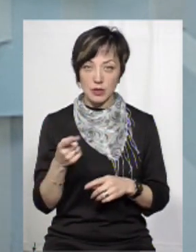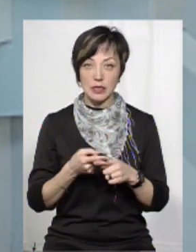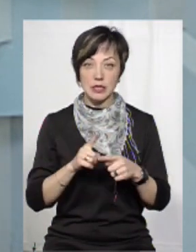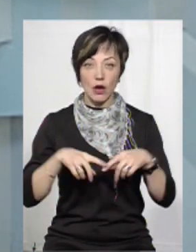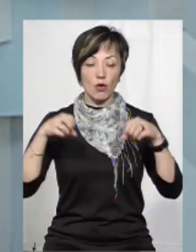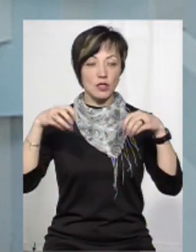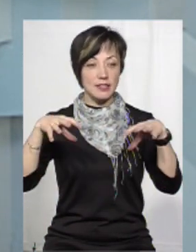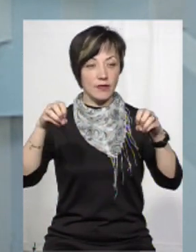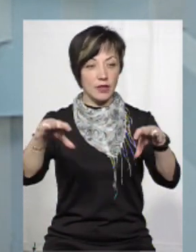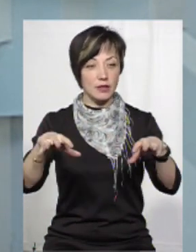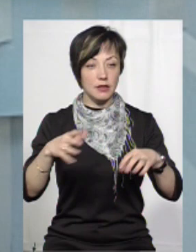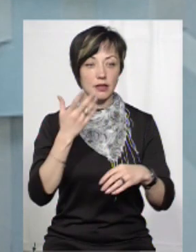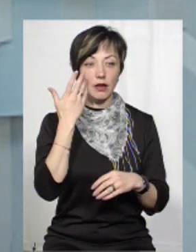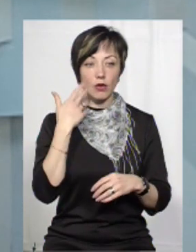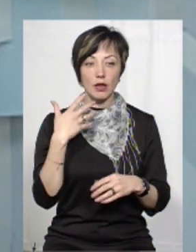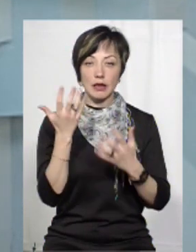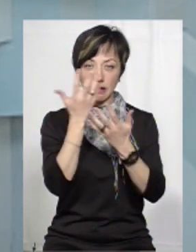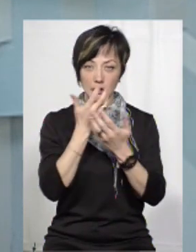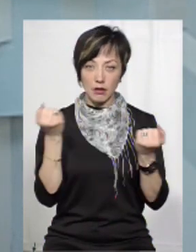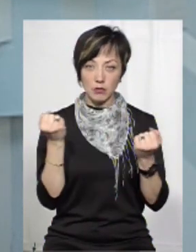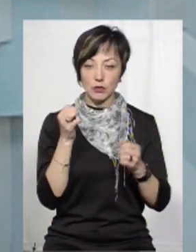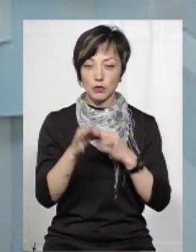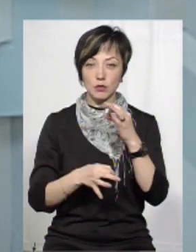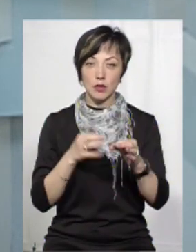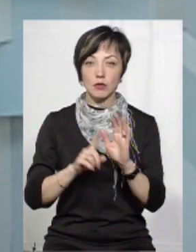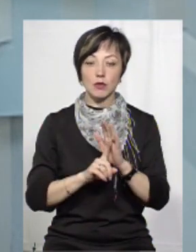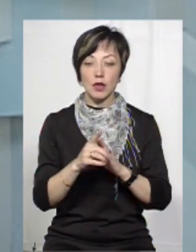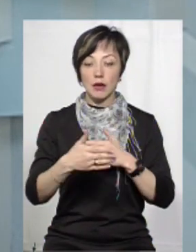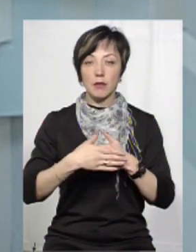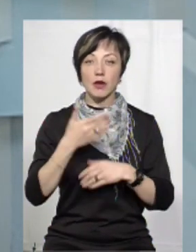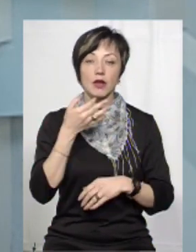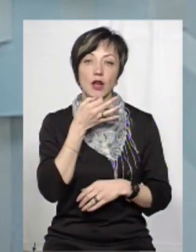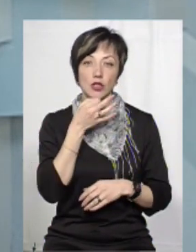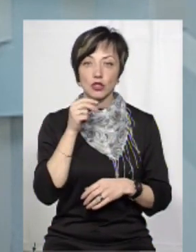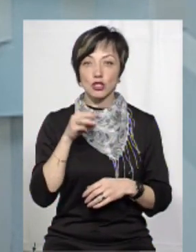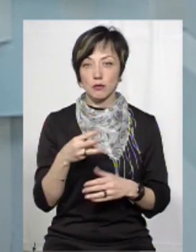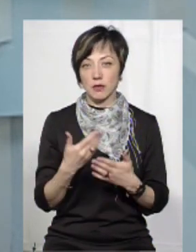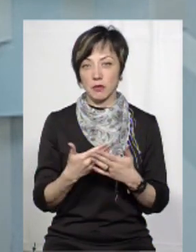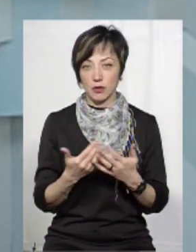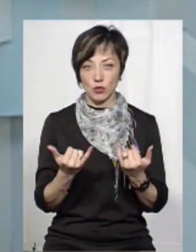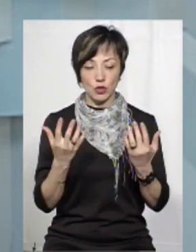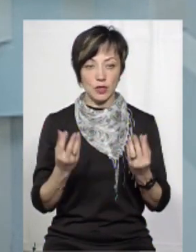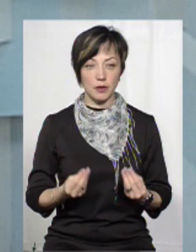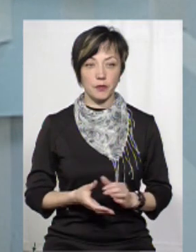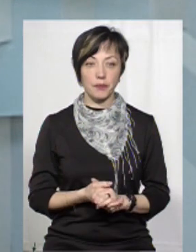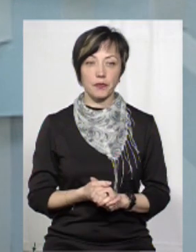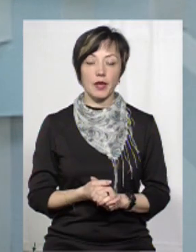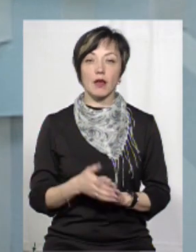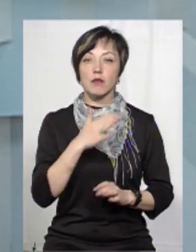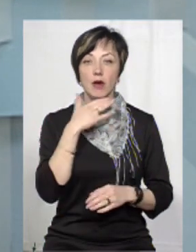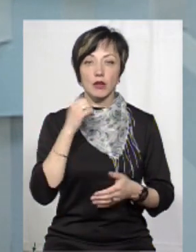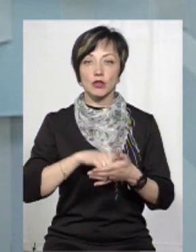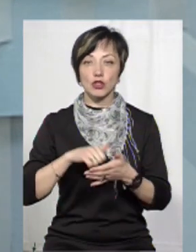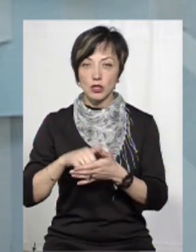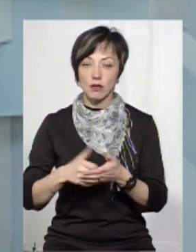це освітлення, коли темна пора доби наступає набагато раніше, ніж там беремо на сьогоднішній день. Тобто є багато